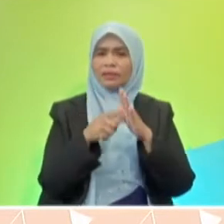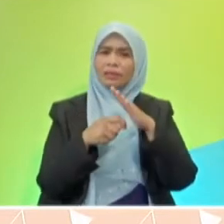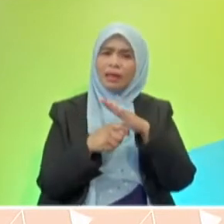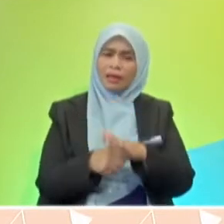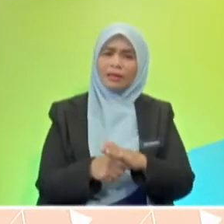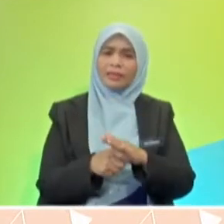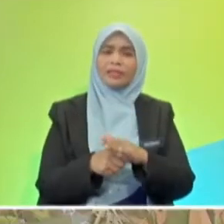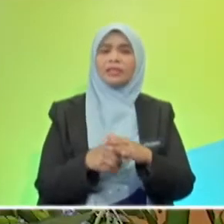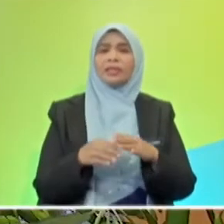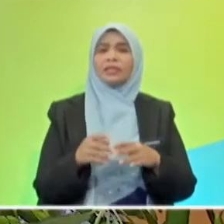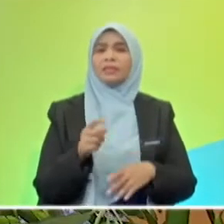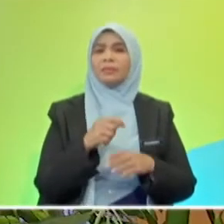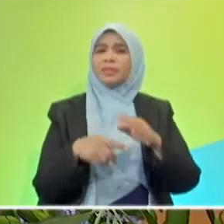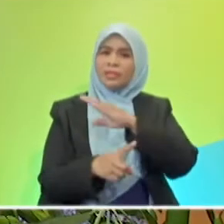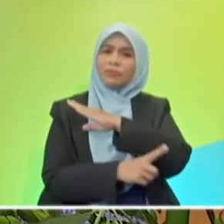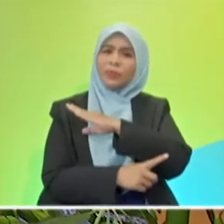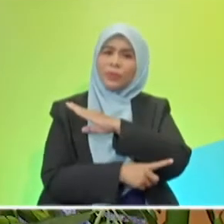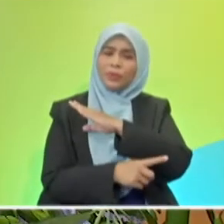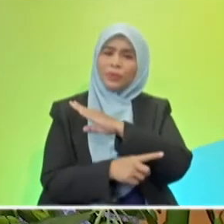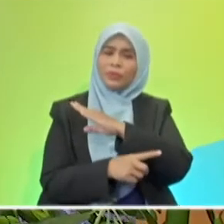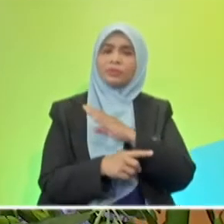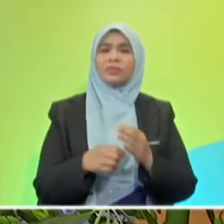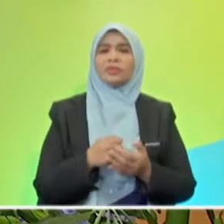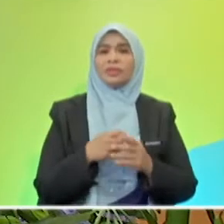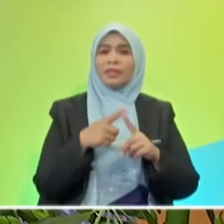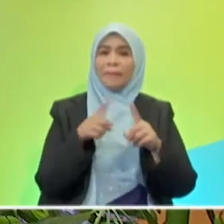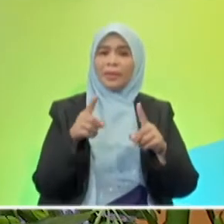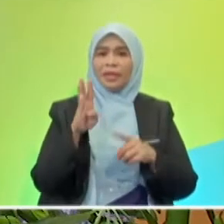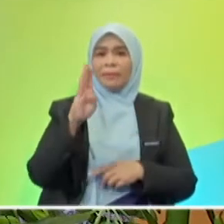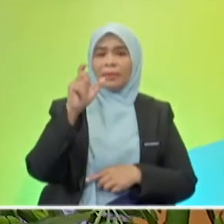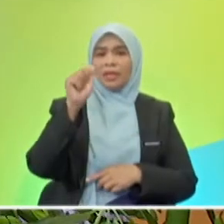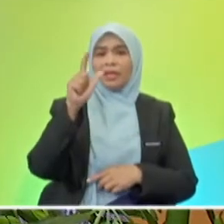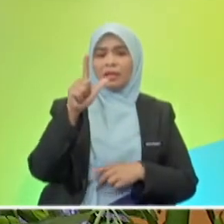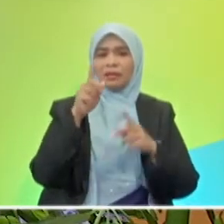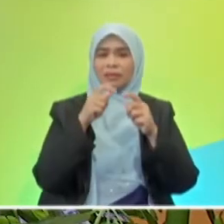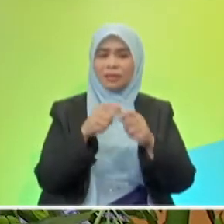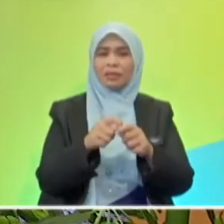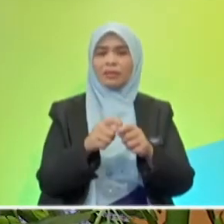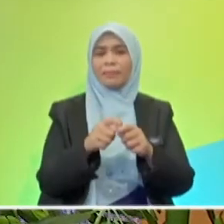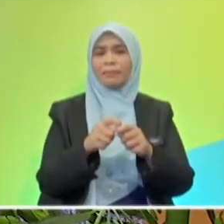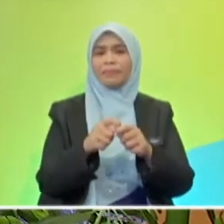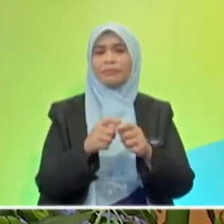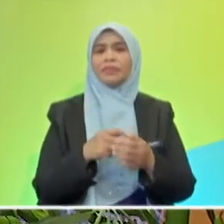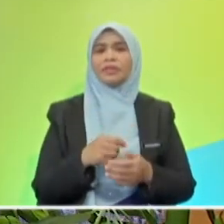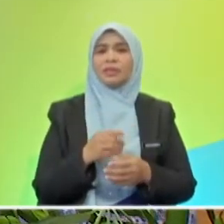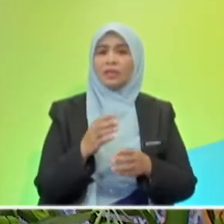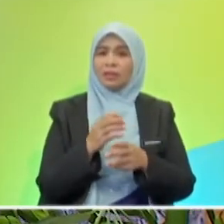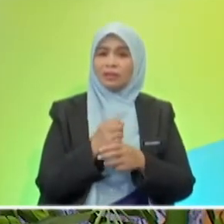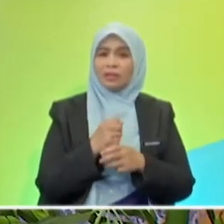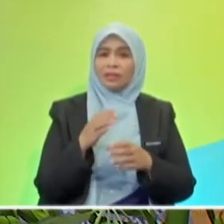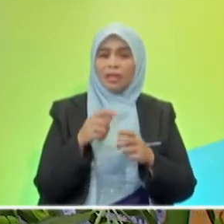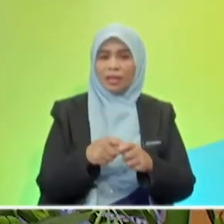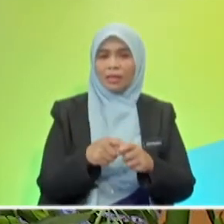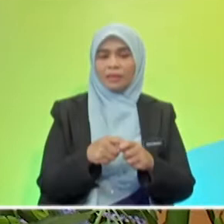tempe dengan penderaan kezaliman Eh tapi Bilal bin Rabah ketika peristiwa pengislaman nya dapat di hidup